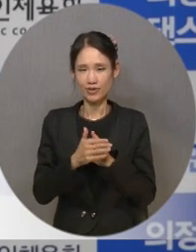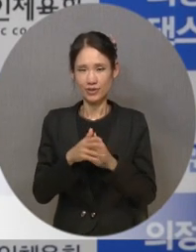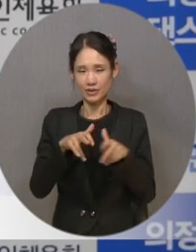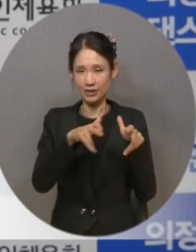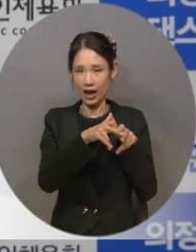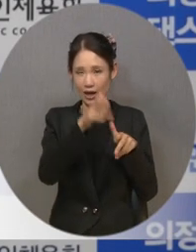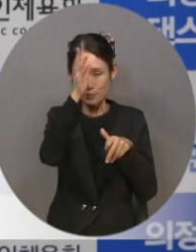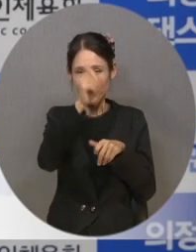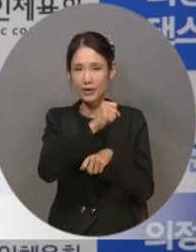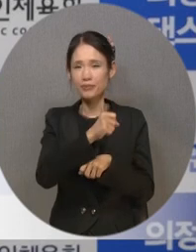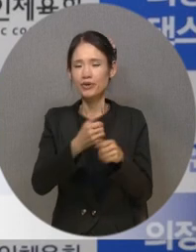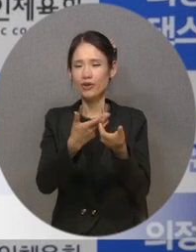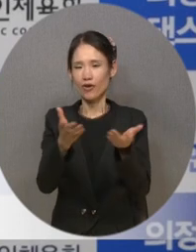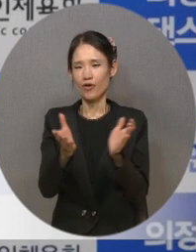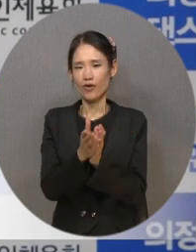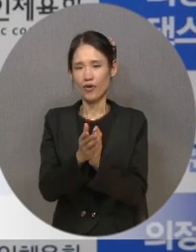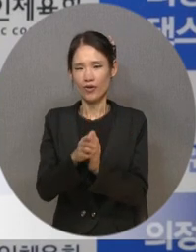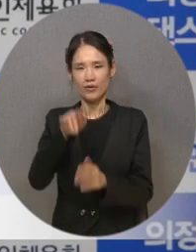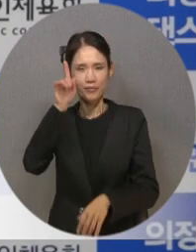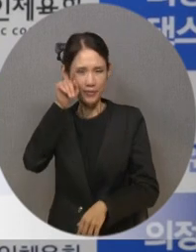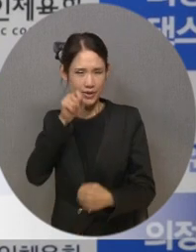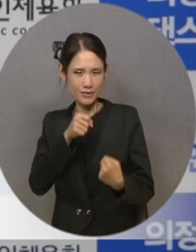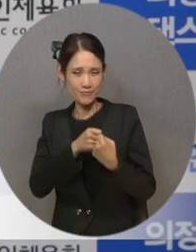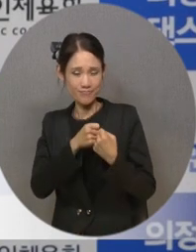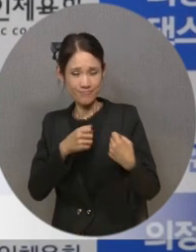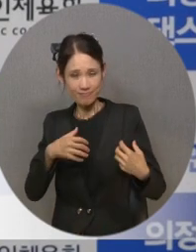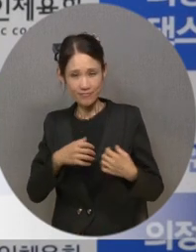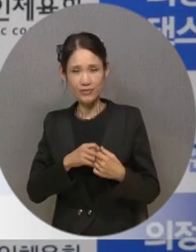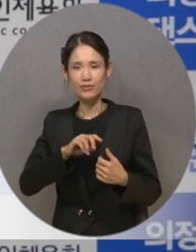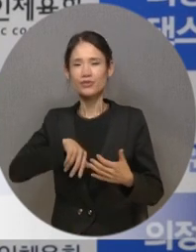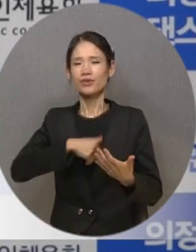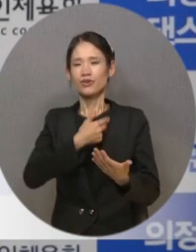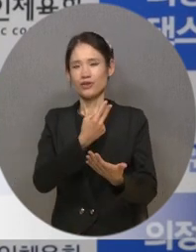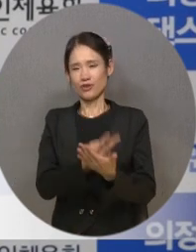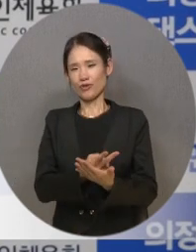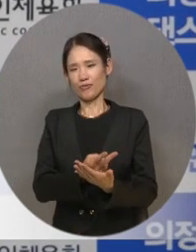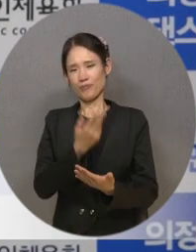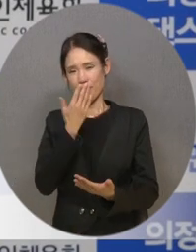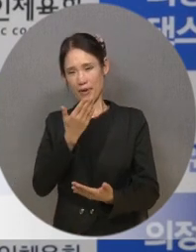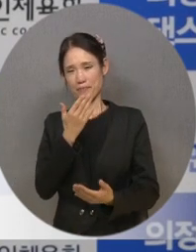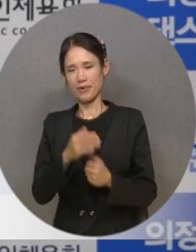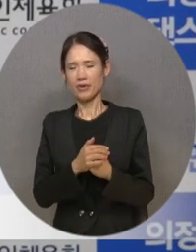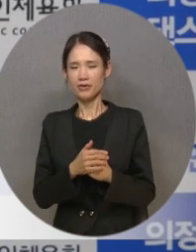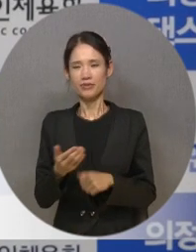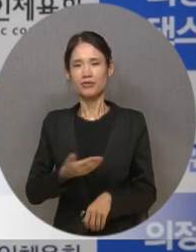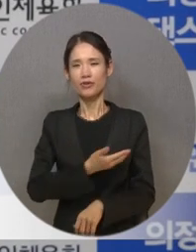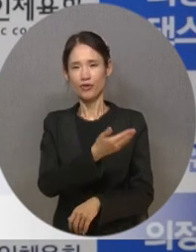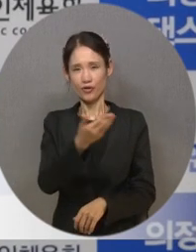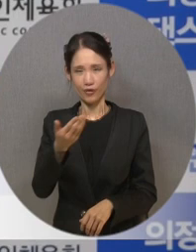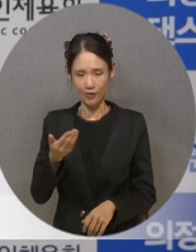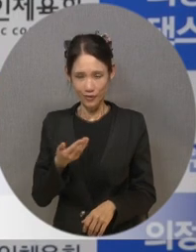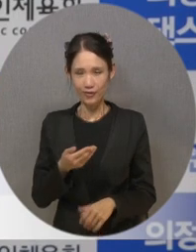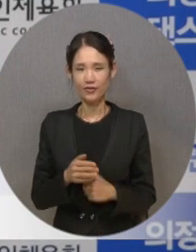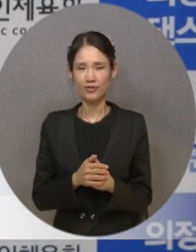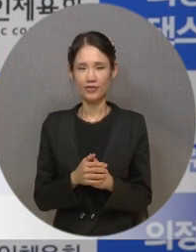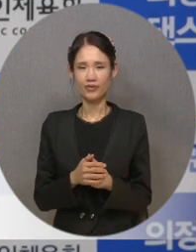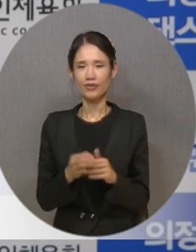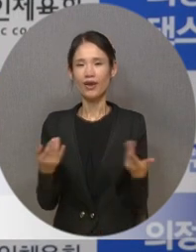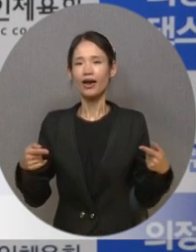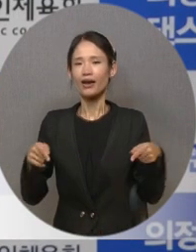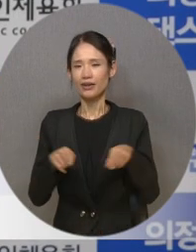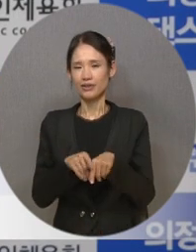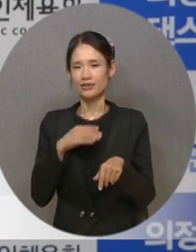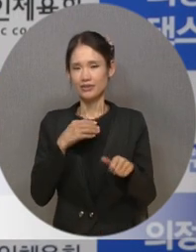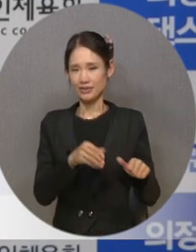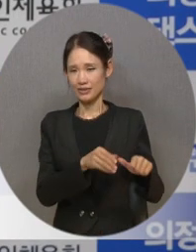여러분과 함께 날마다 부딪히고 때로 넘어질 수도 있겠죠 그러나 여러분들이 함께